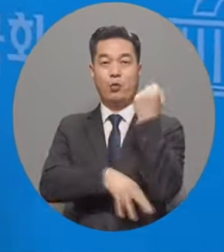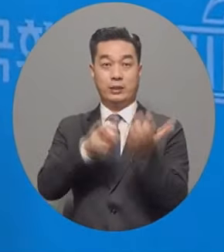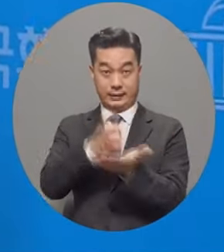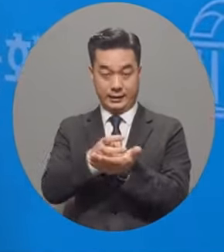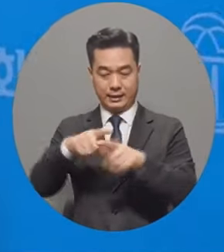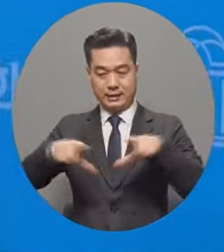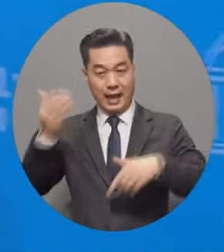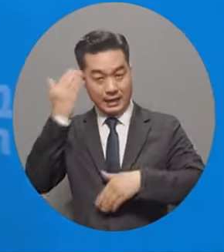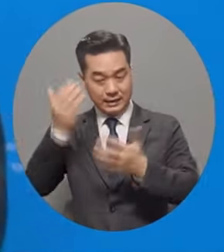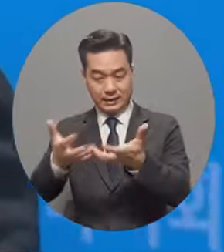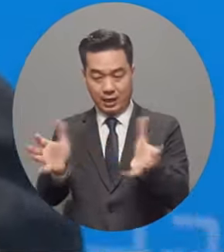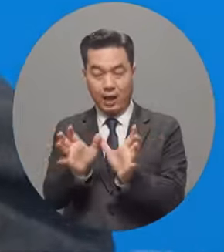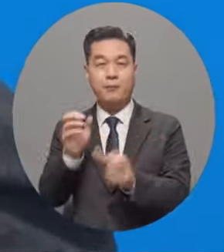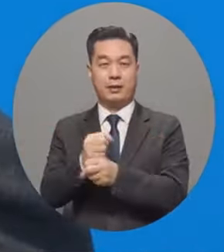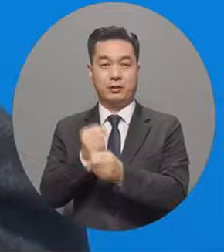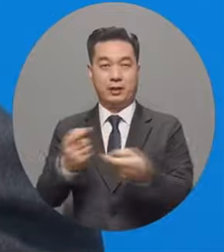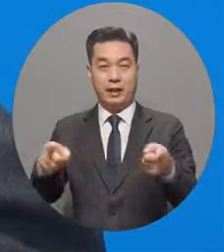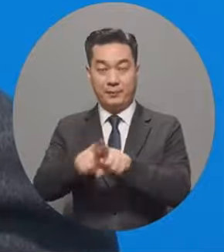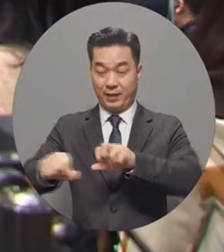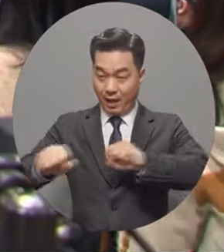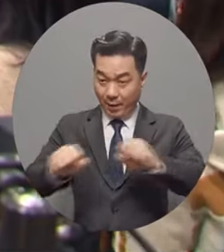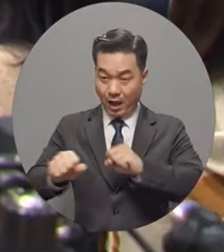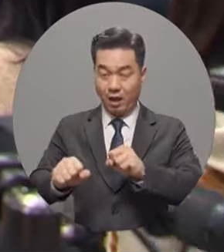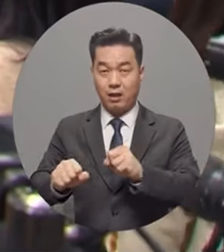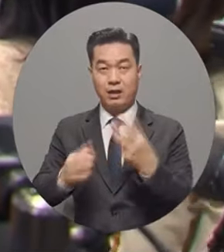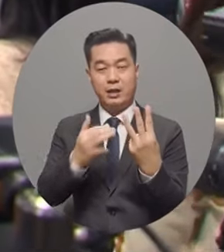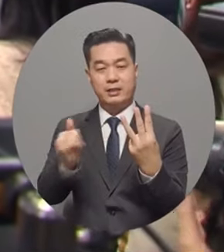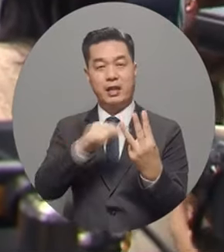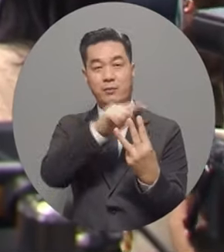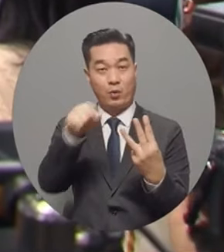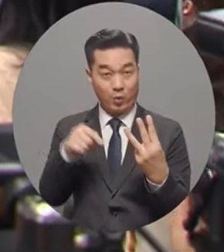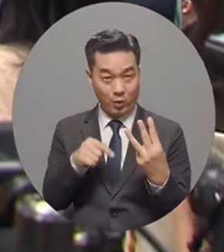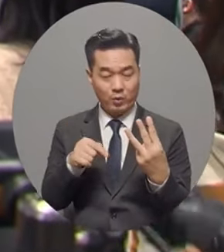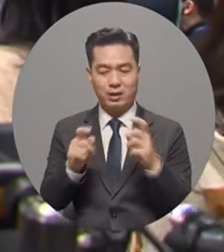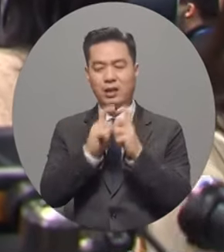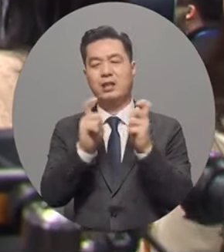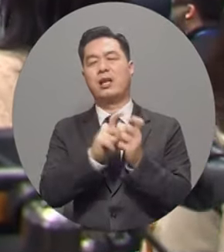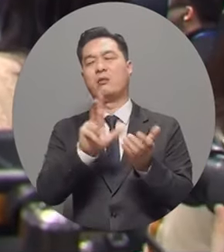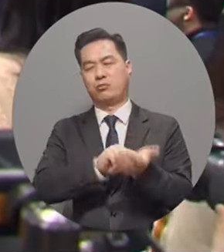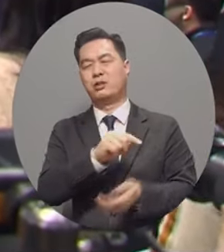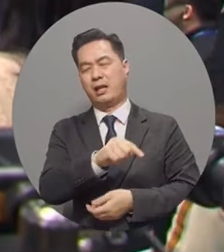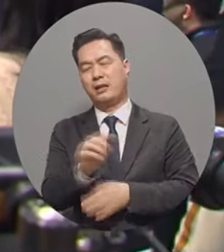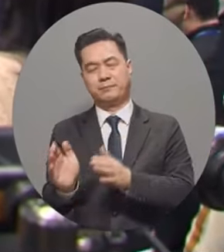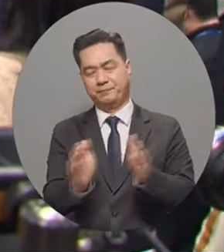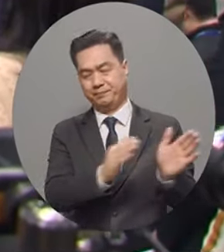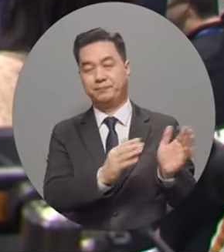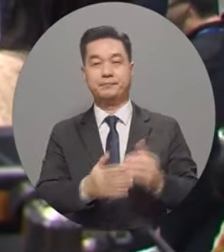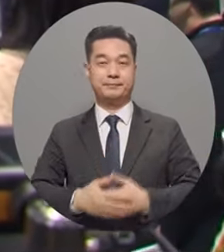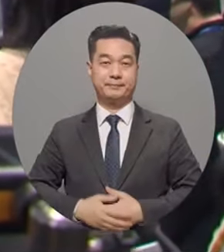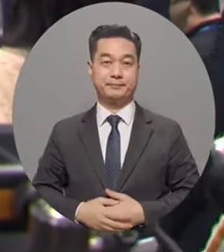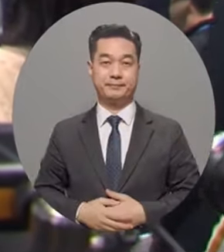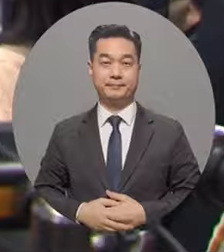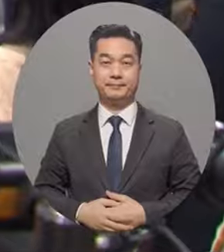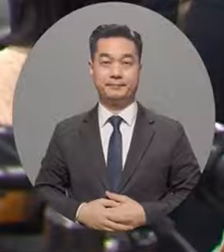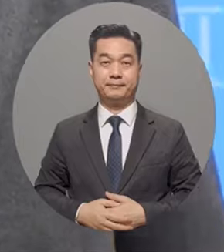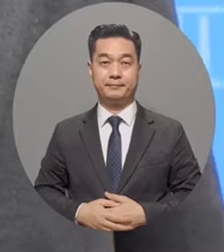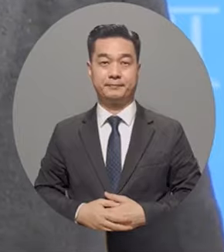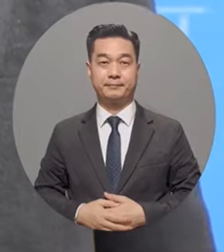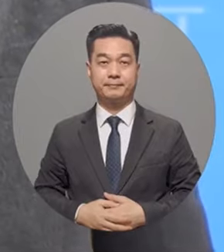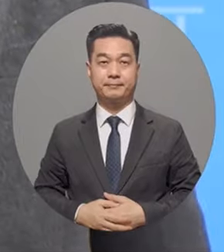모임을 만들어 행보를 같이 해왔던 다른 탈당파 의원들은 개인적 문제라고만 설명했습니다. 일단 그건